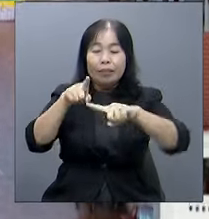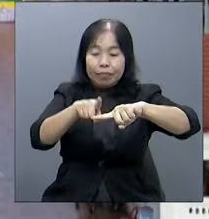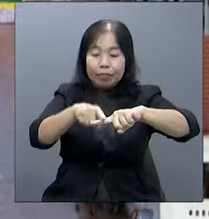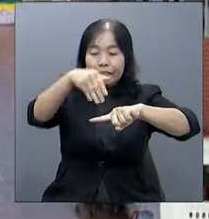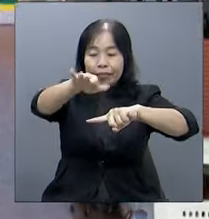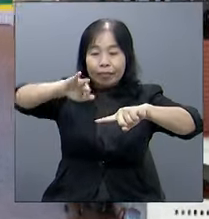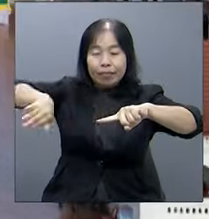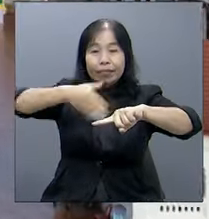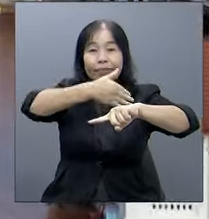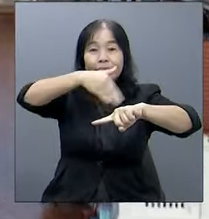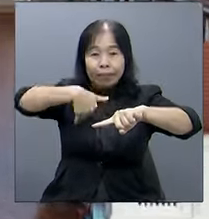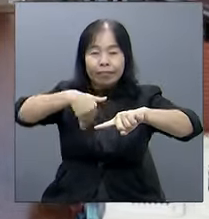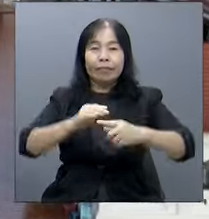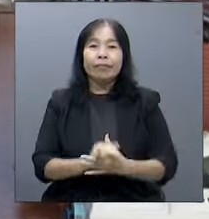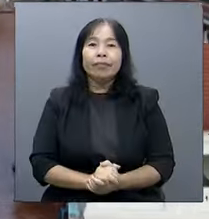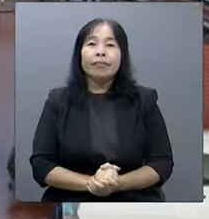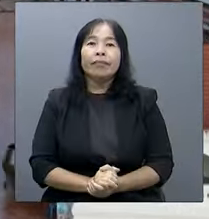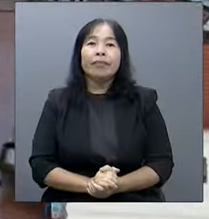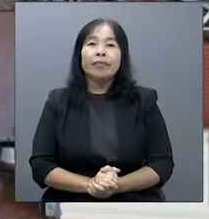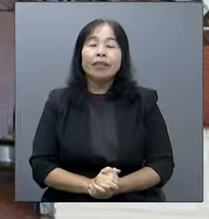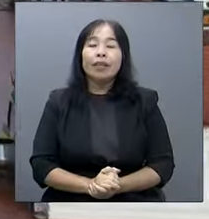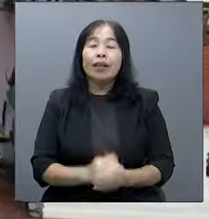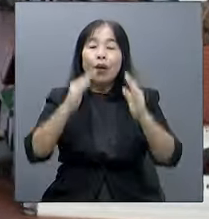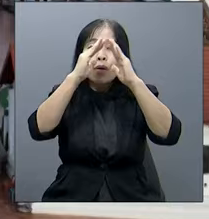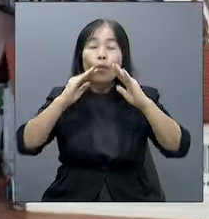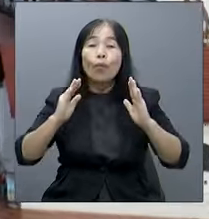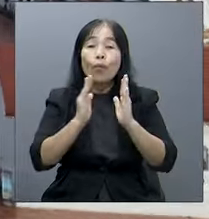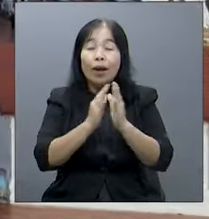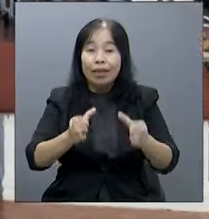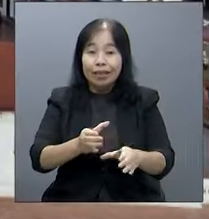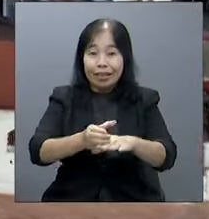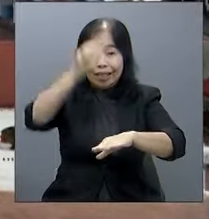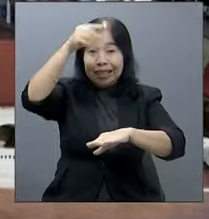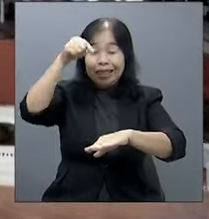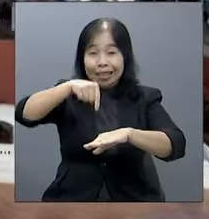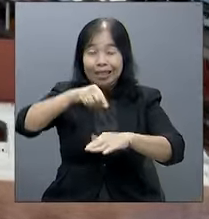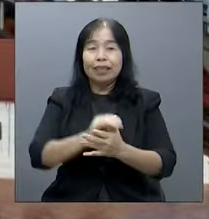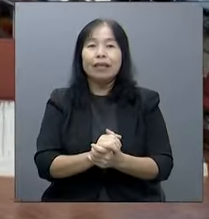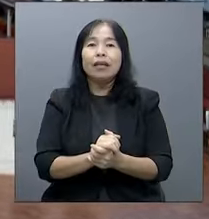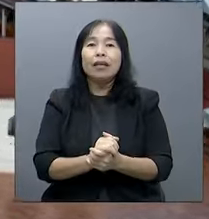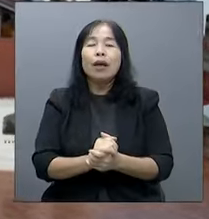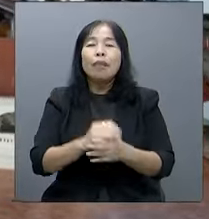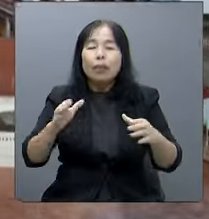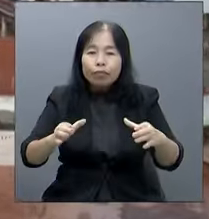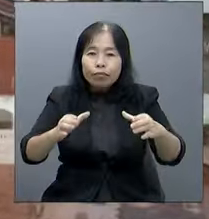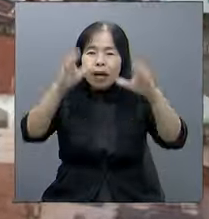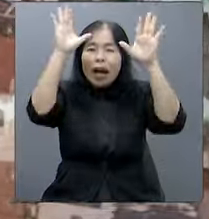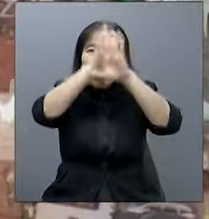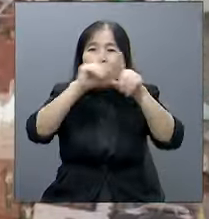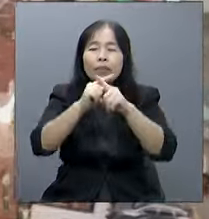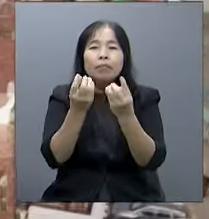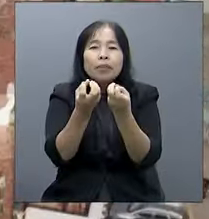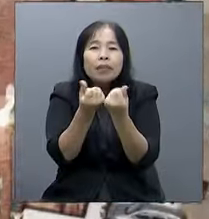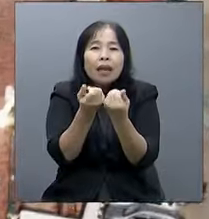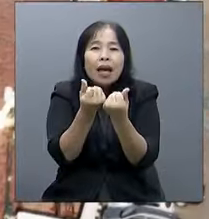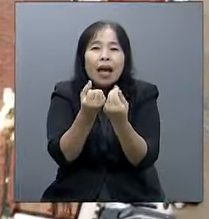ิตตวนตกอีกด้วยค่ะใช่ครั โดยวธราเชงชุ วอรฮวิหารเมื่อก่อนนั้น ภรรษาทเชิงชุเป็ลกษณะของปราศาธินท่ายในศลประ